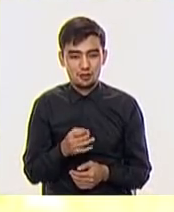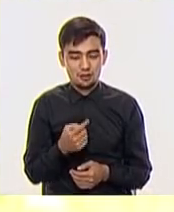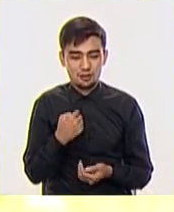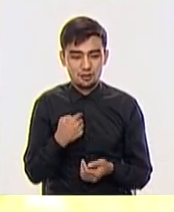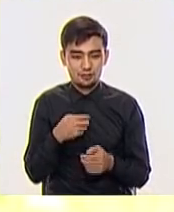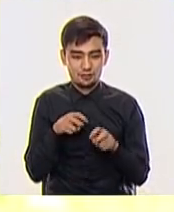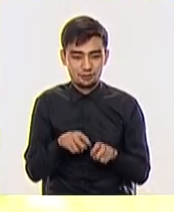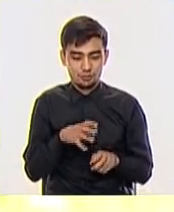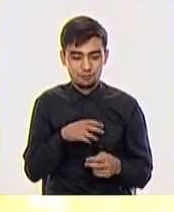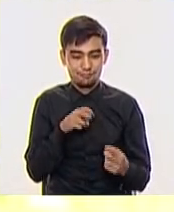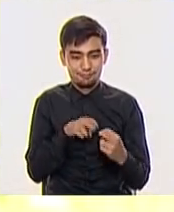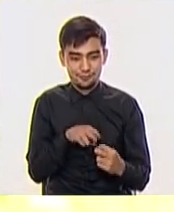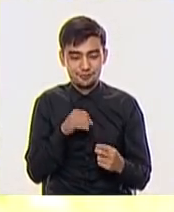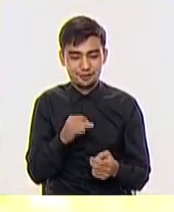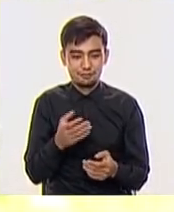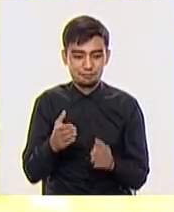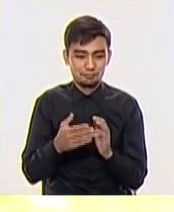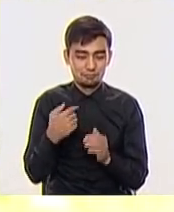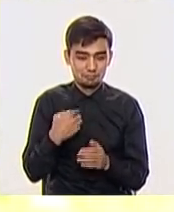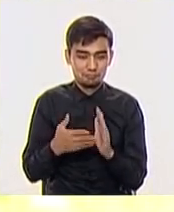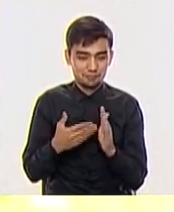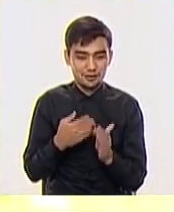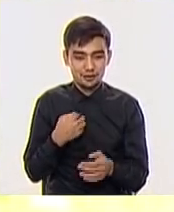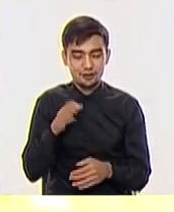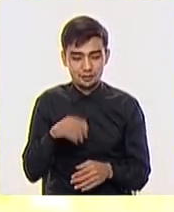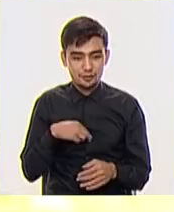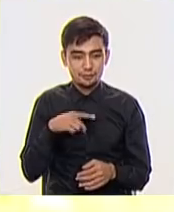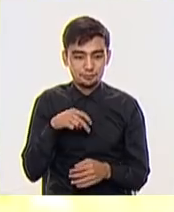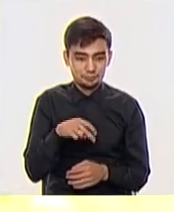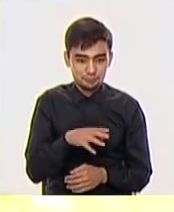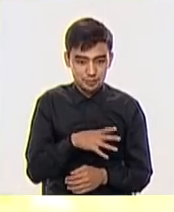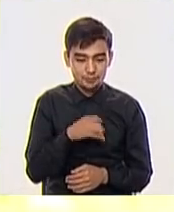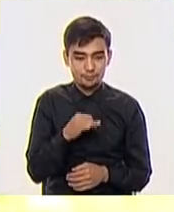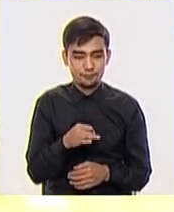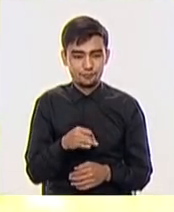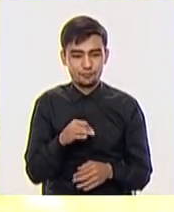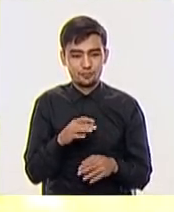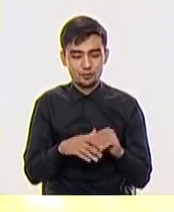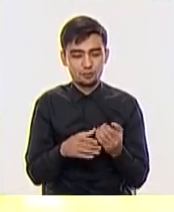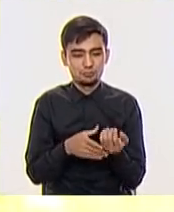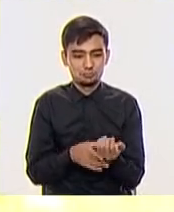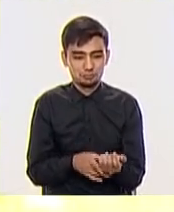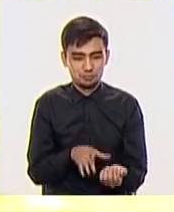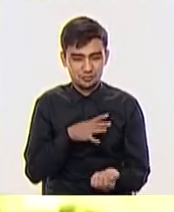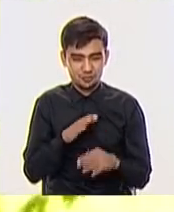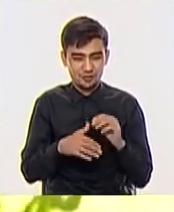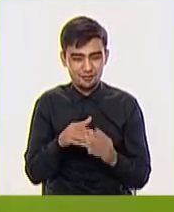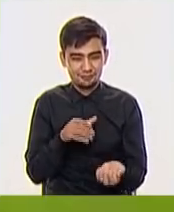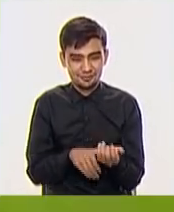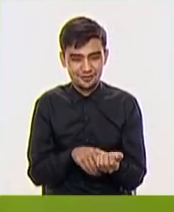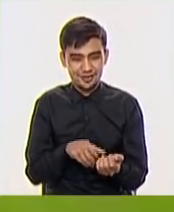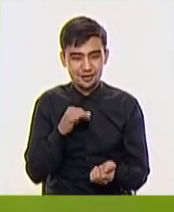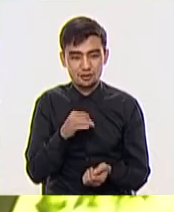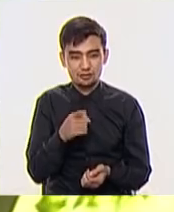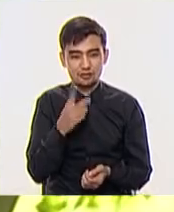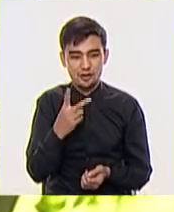алдында отырамын, сол маған кел бер жақында деді. Жақсы деп жақындадым. Сөйттім де былайынан тамырымнан ұстайды, қолдан тамырдан ұстап, сенің